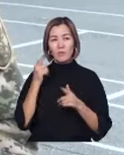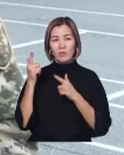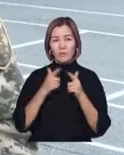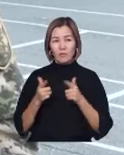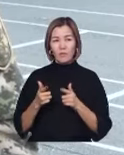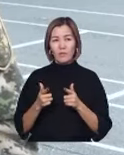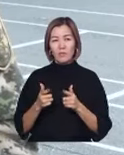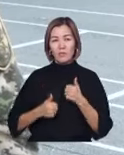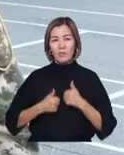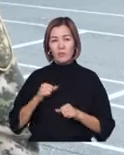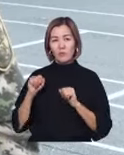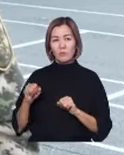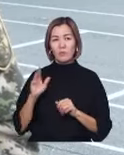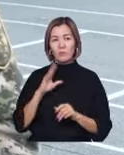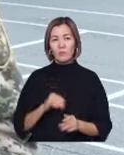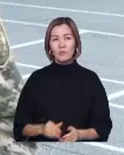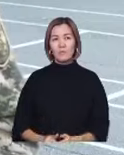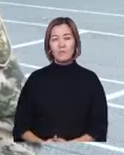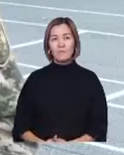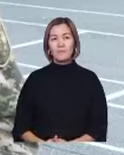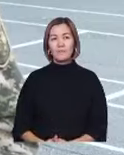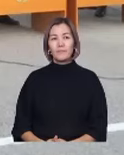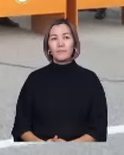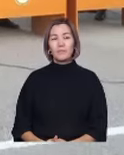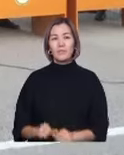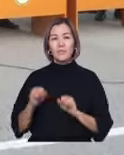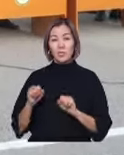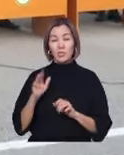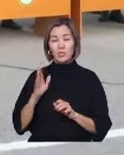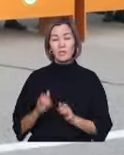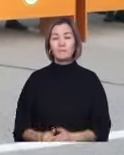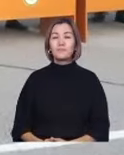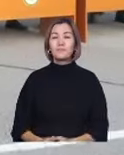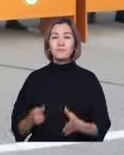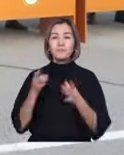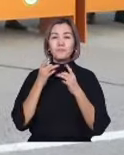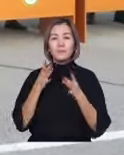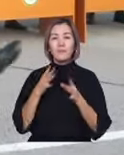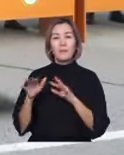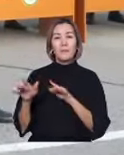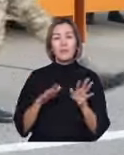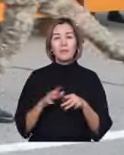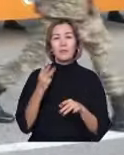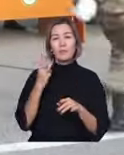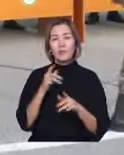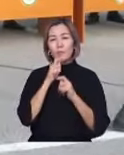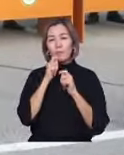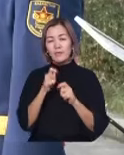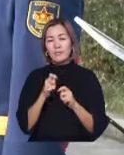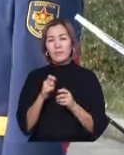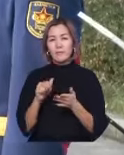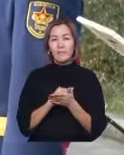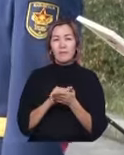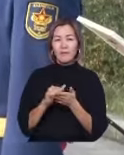все сможем доставить пулю в лоб врага. Мы все защитим нашу страну. В ходе торжественного мероприятия трем призывникам вручили